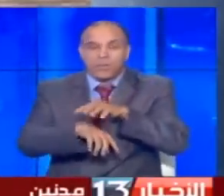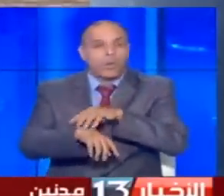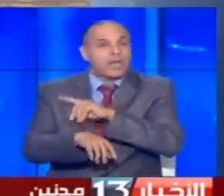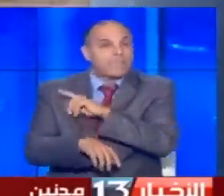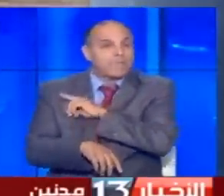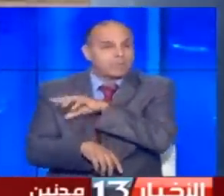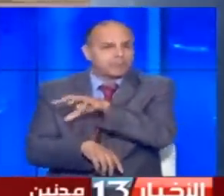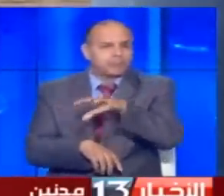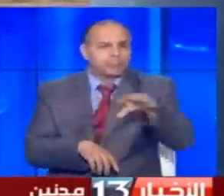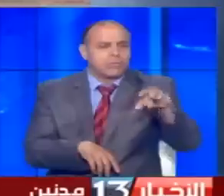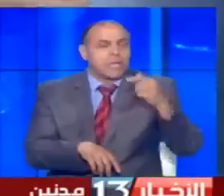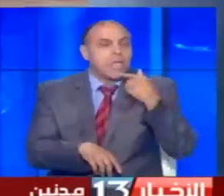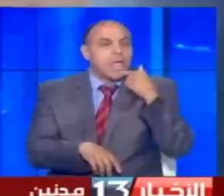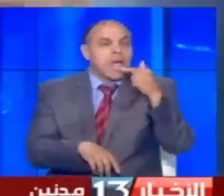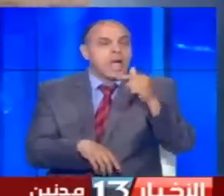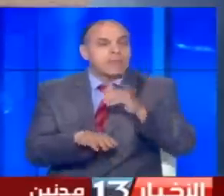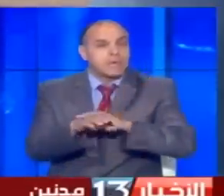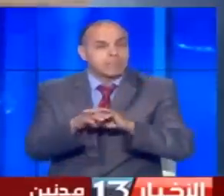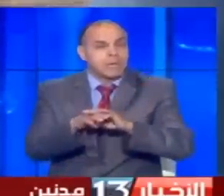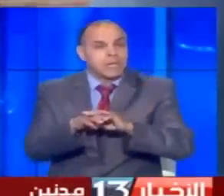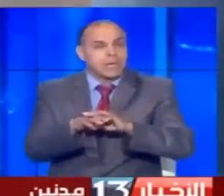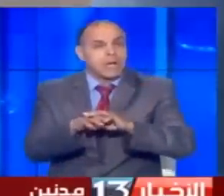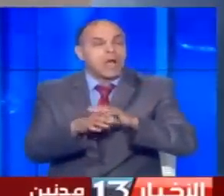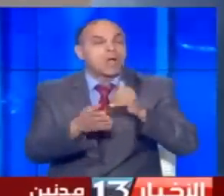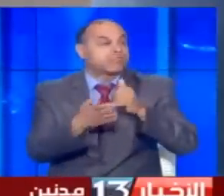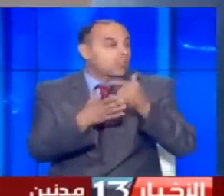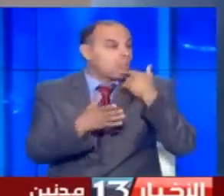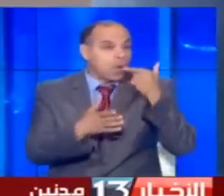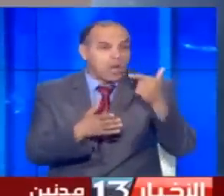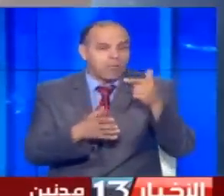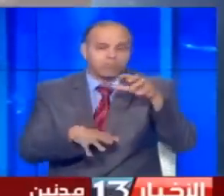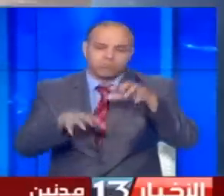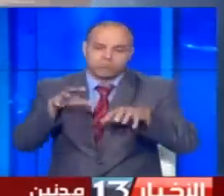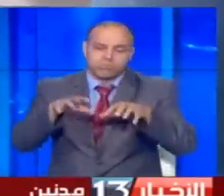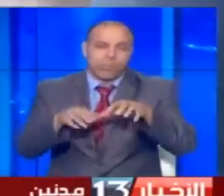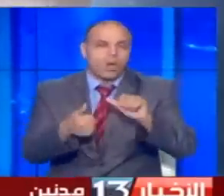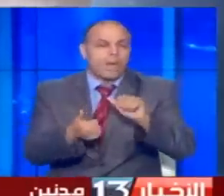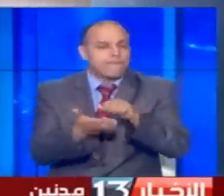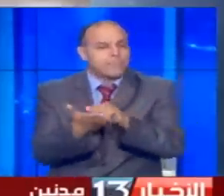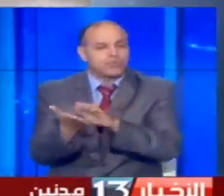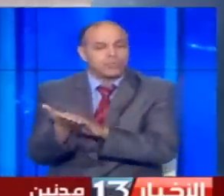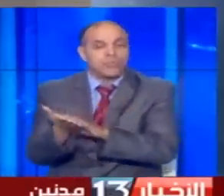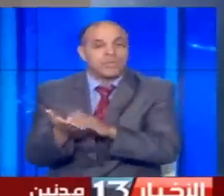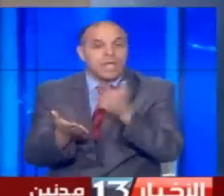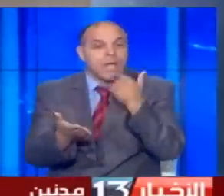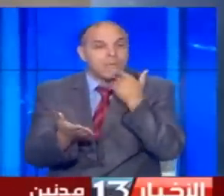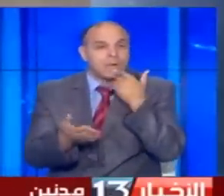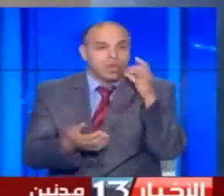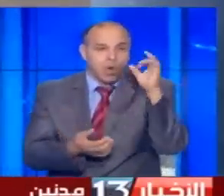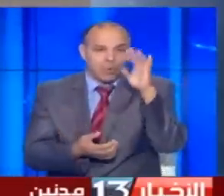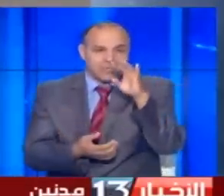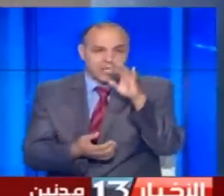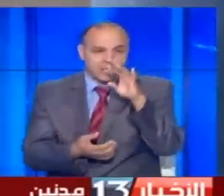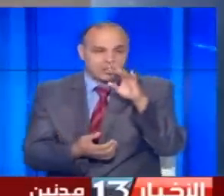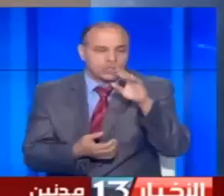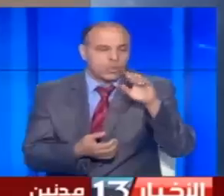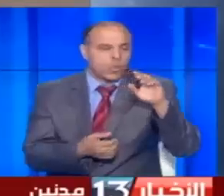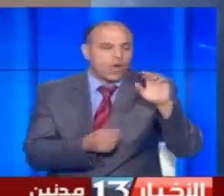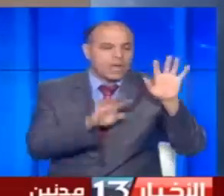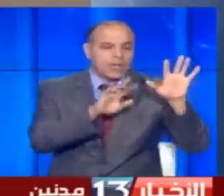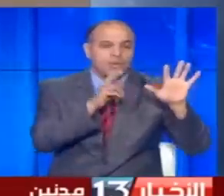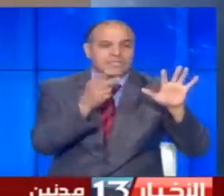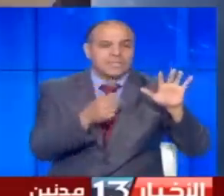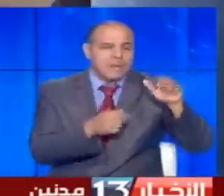مدنين وكانت اكبر هادي مدين المدينه حيث تراوحت الكميه المسجله بين خمسه عشره وثلاثه